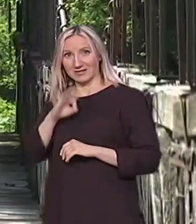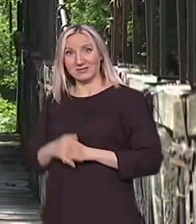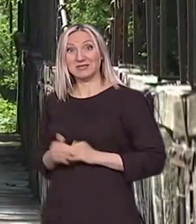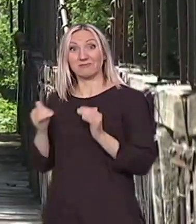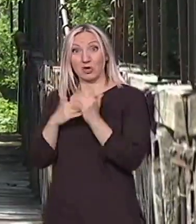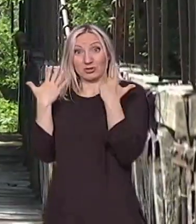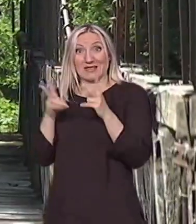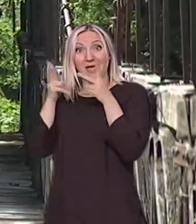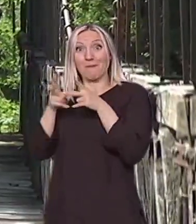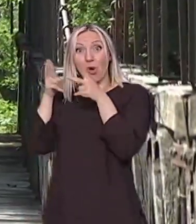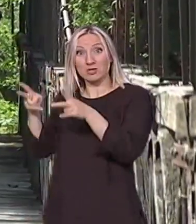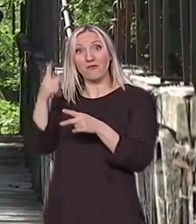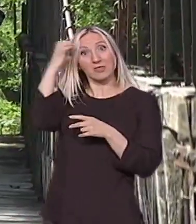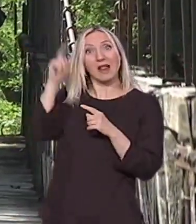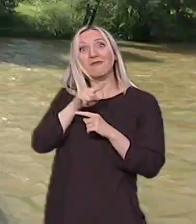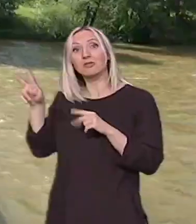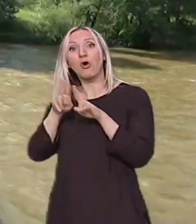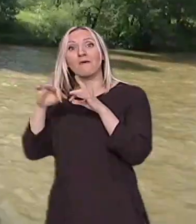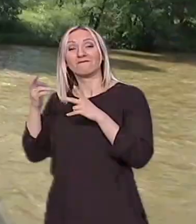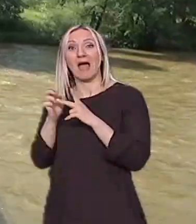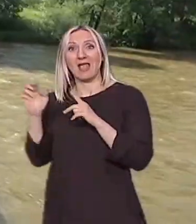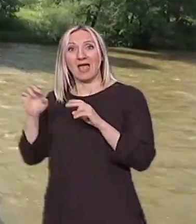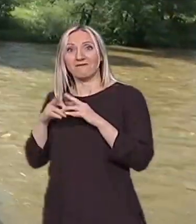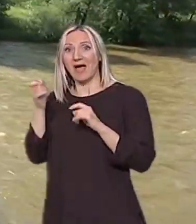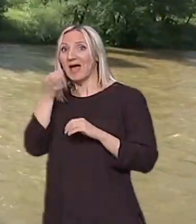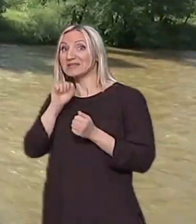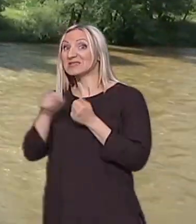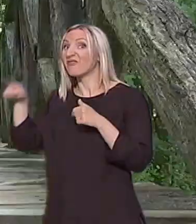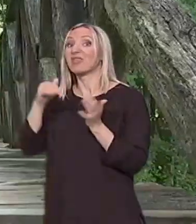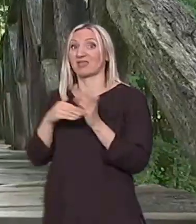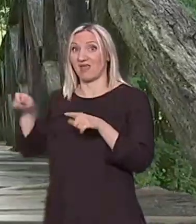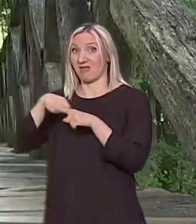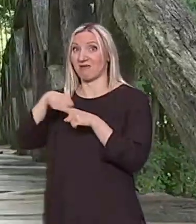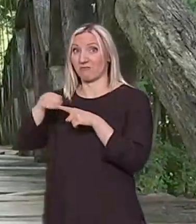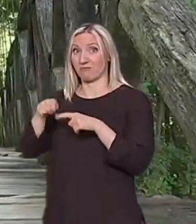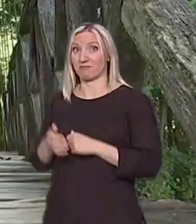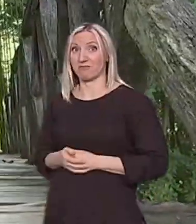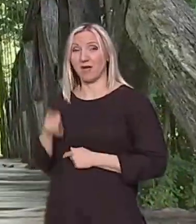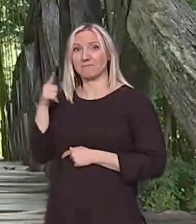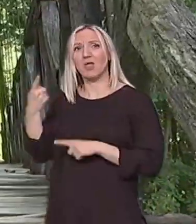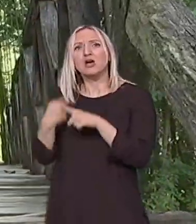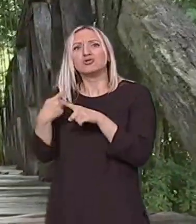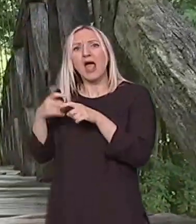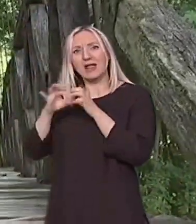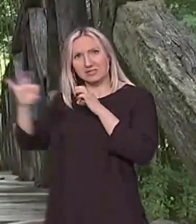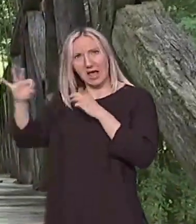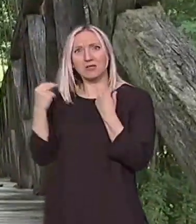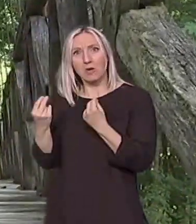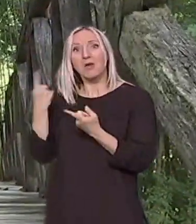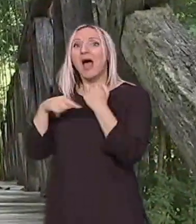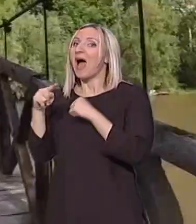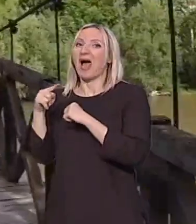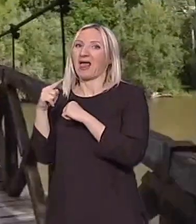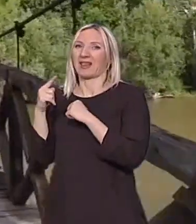Još 7 ovakvih je od Kraljeva do Baljevca i svi vape za rekonstrukcijom. Čelične sajle odolevaju, ali se drvo